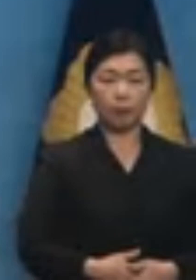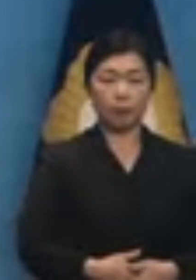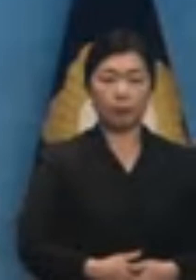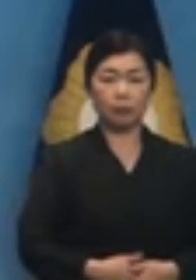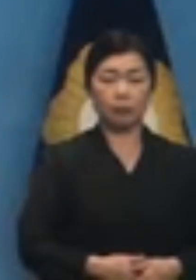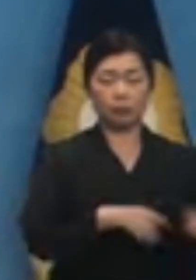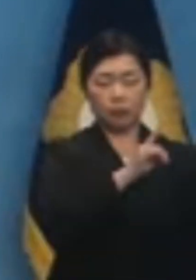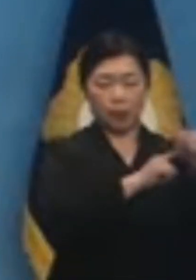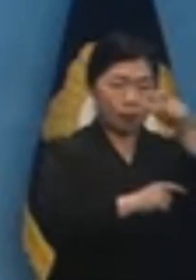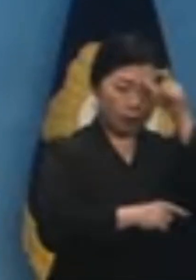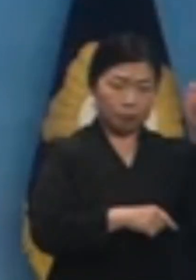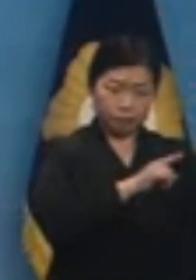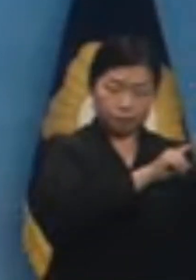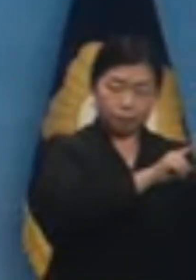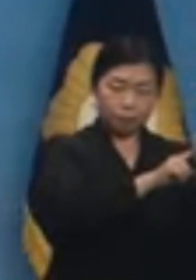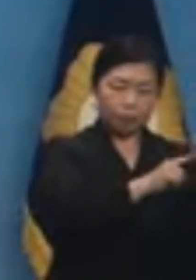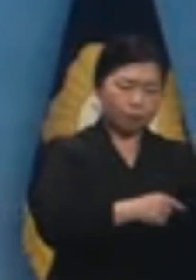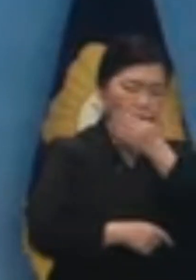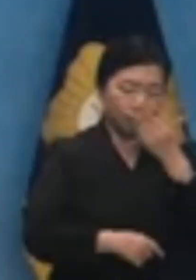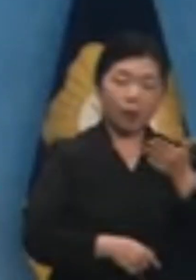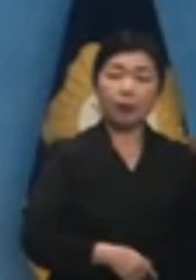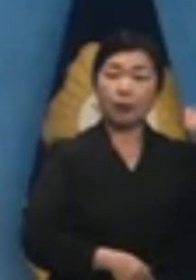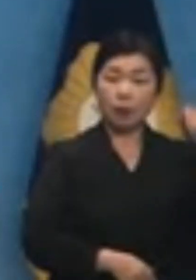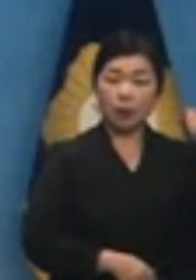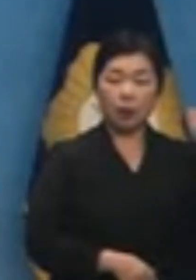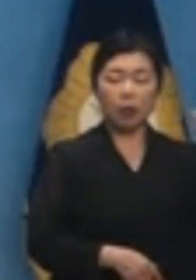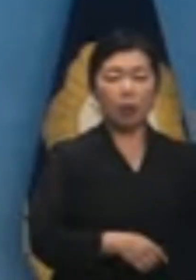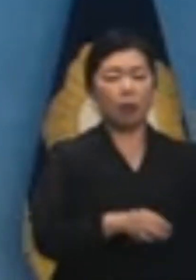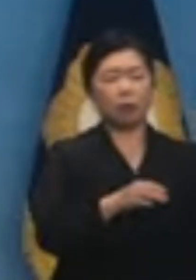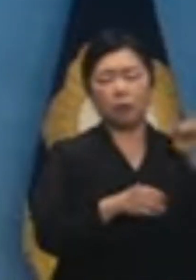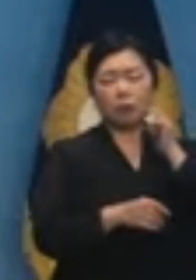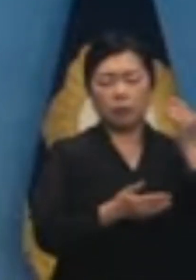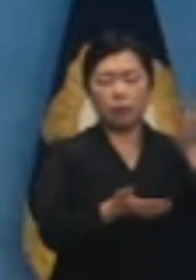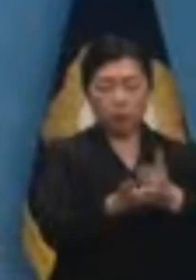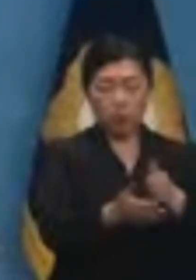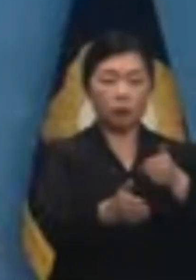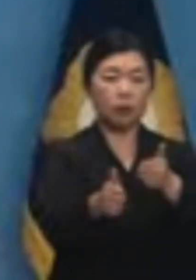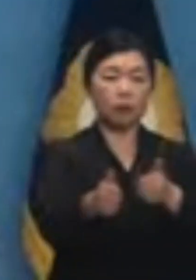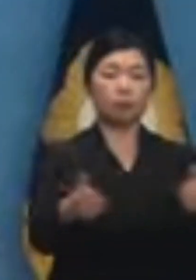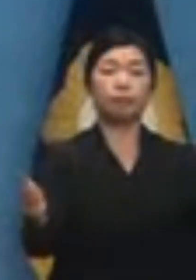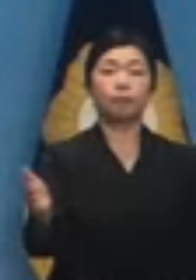김문수 후보는 스스로 청렴하다는 식의 거짓말을 중단하시길 바랍니다.